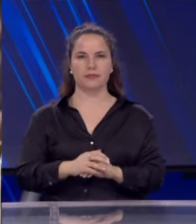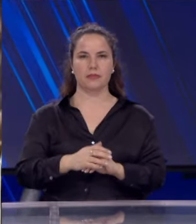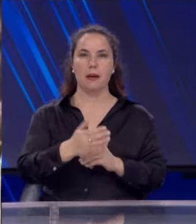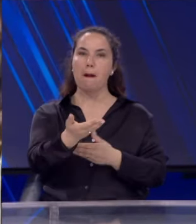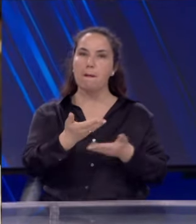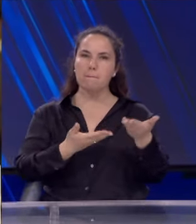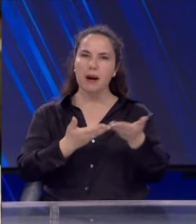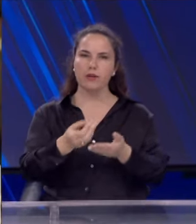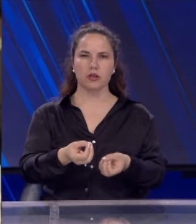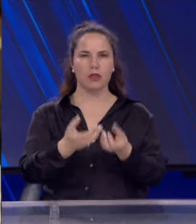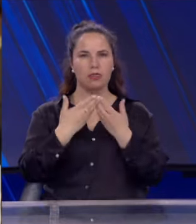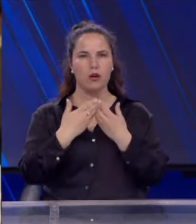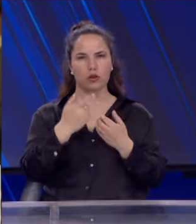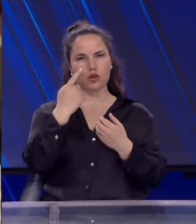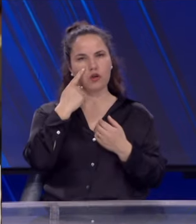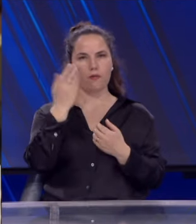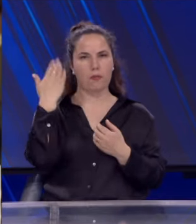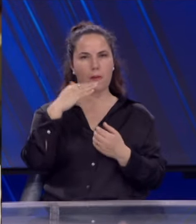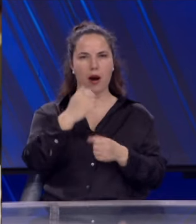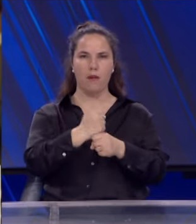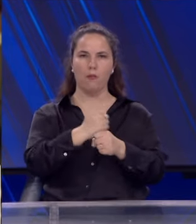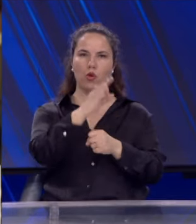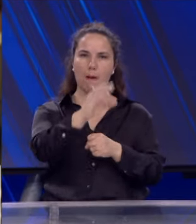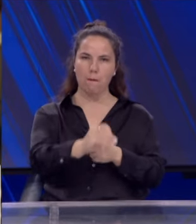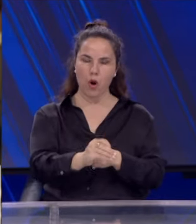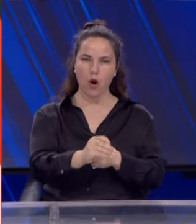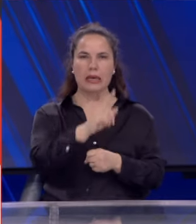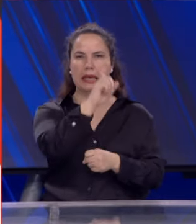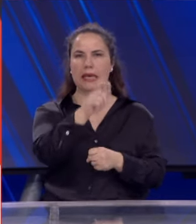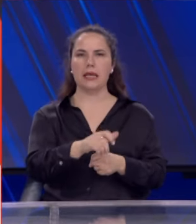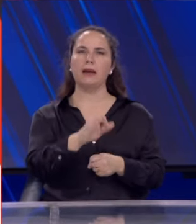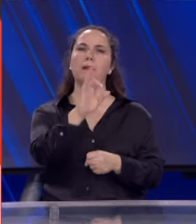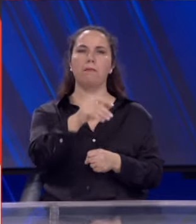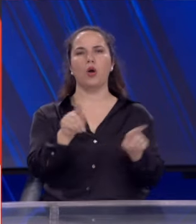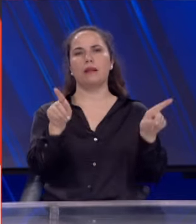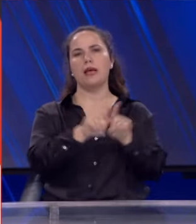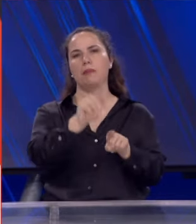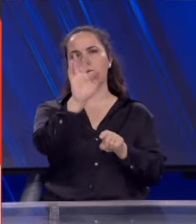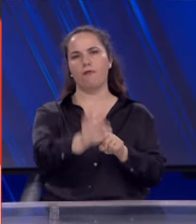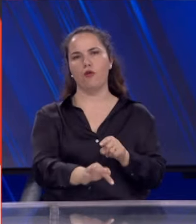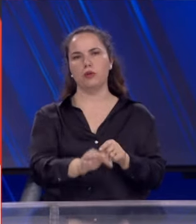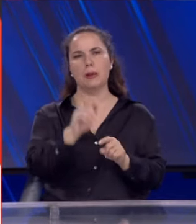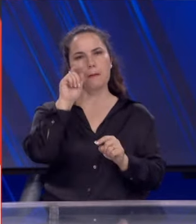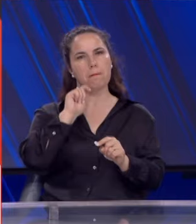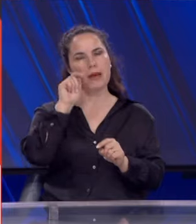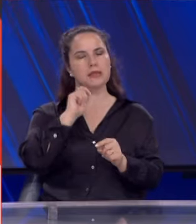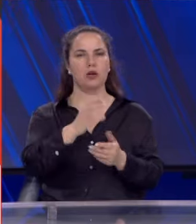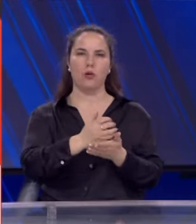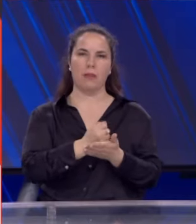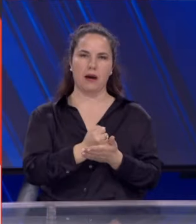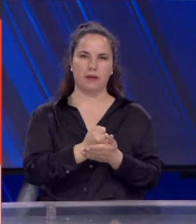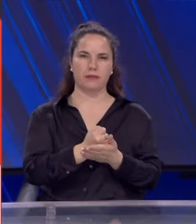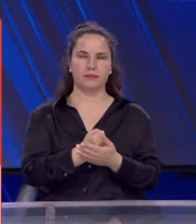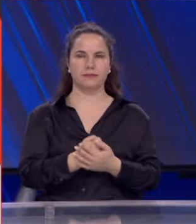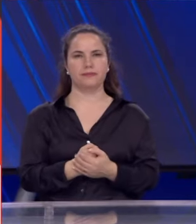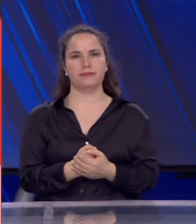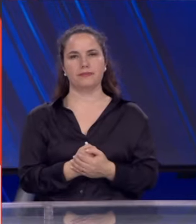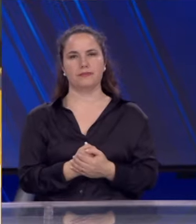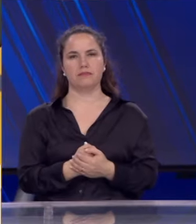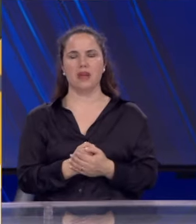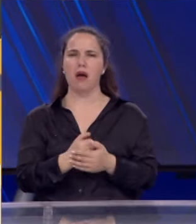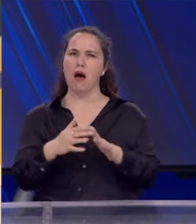një sigurimet shoqërore mes dy vendeve do të nënshkruhet të martën në Rom nga ministri i jashtëm shqiptar dhe homologu i tij italian. Përfitues